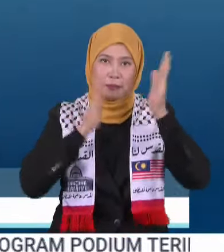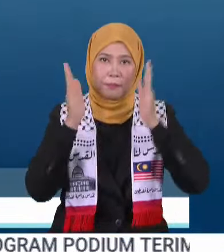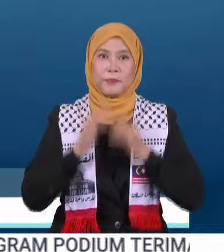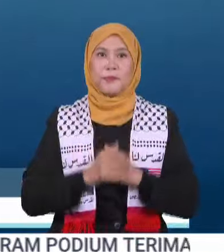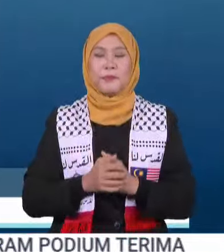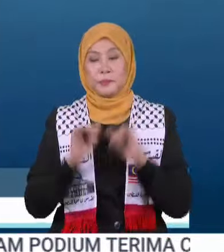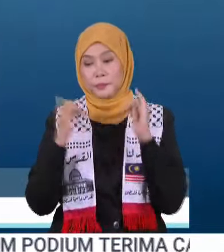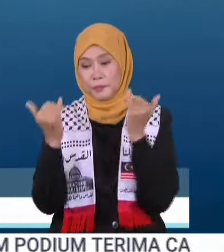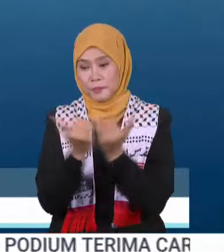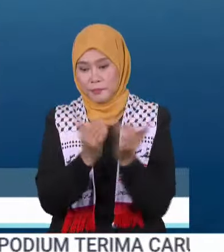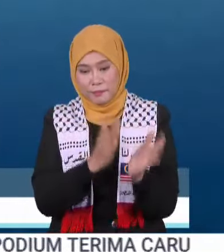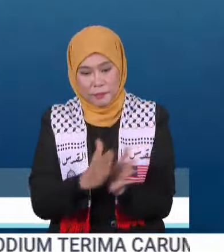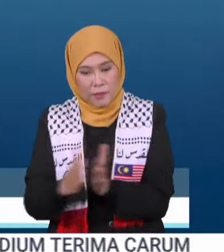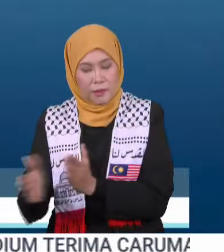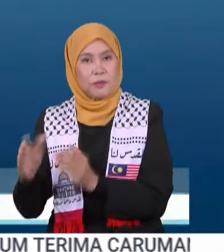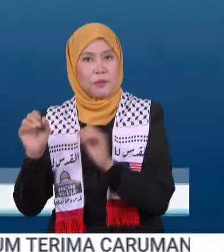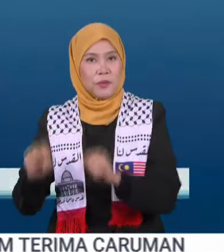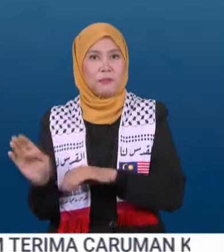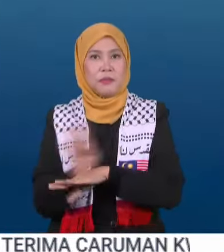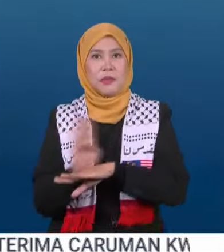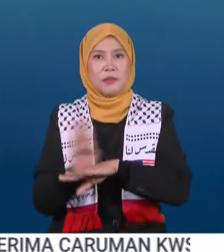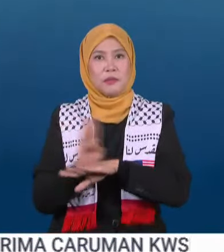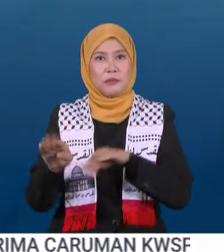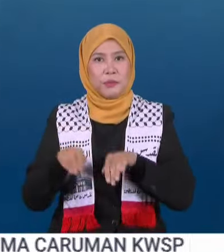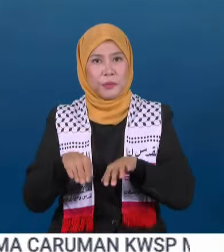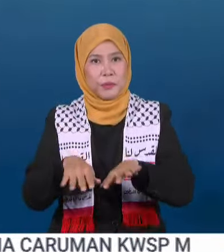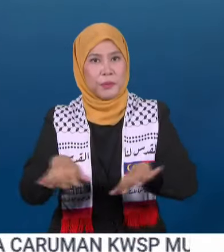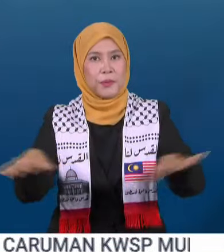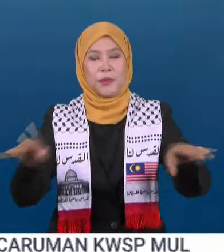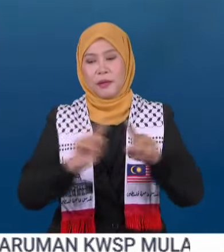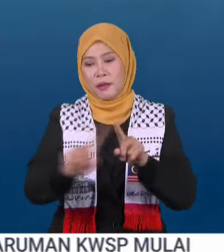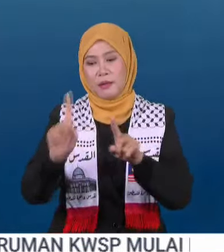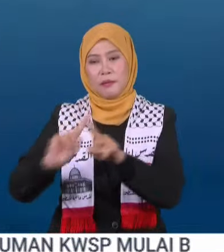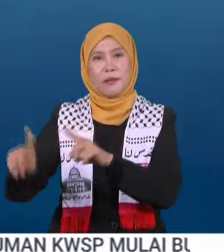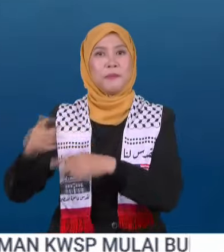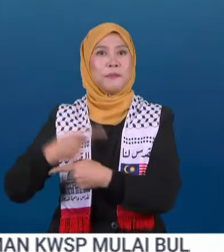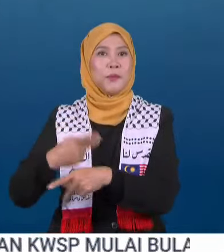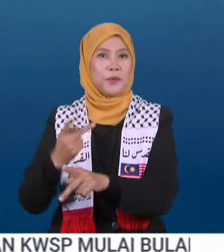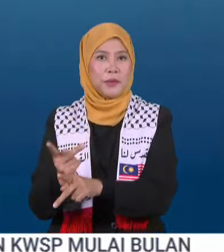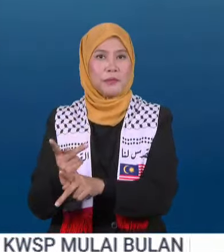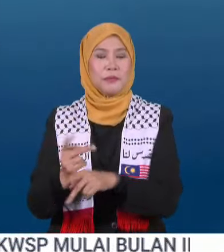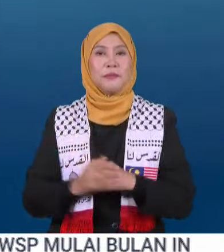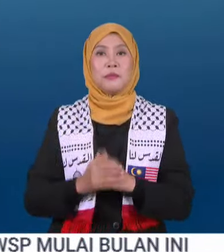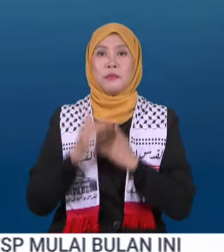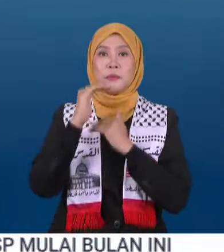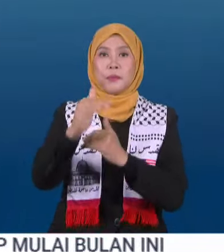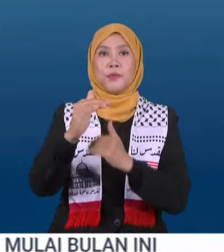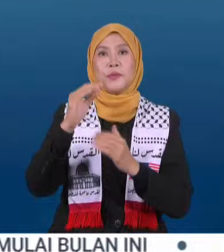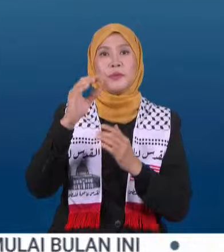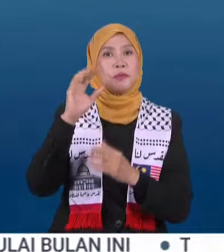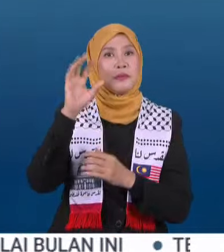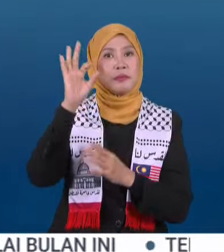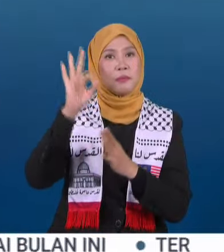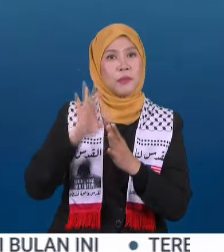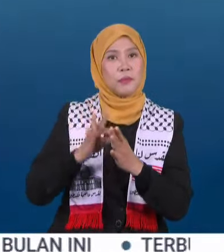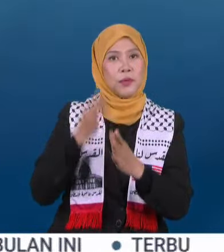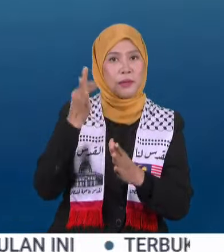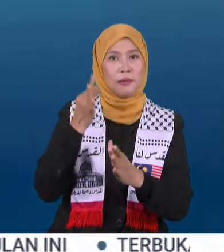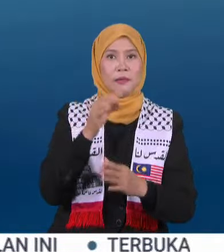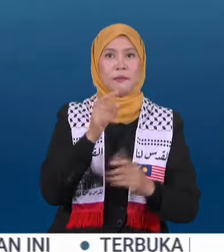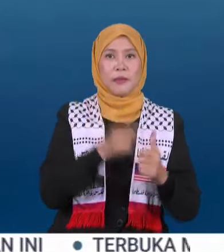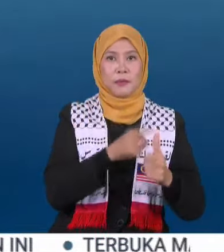Syarikat itu merancang untuk mengembangkan dan mempelbagai portfolio produknya bagi tempoh 9 bulan pertama